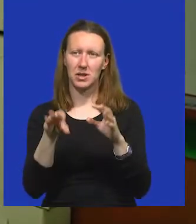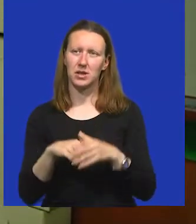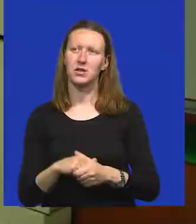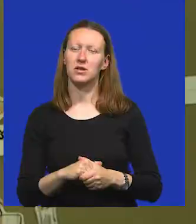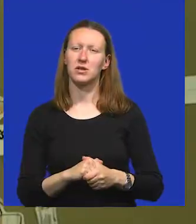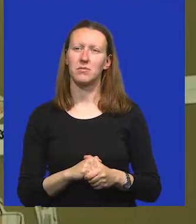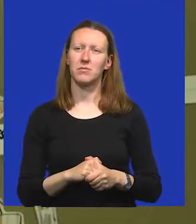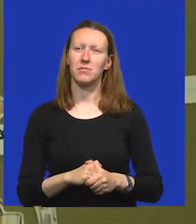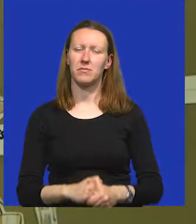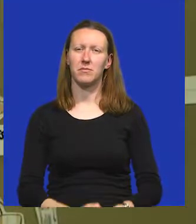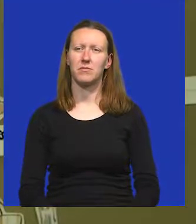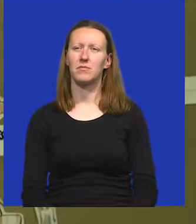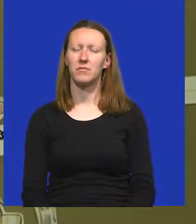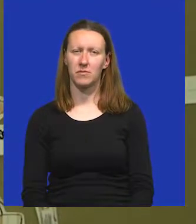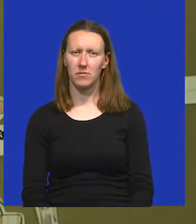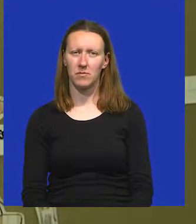rifiuti.